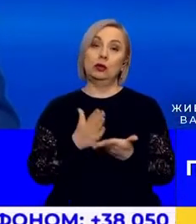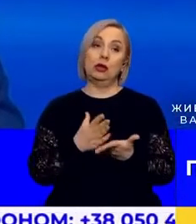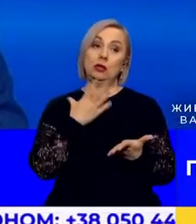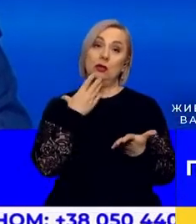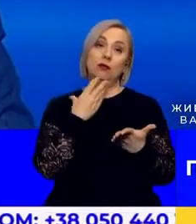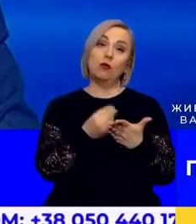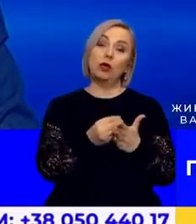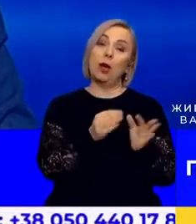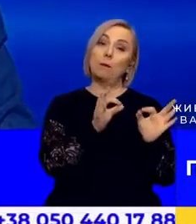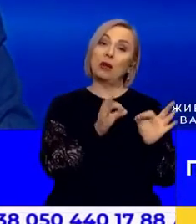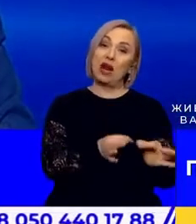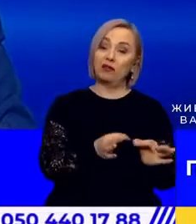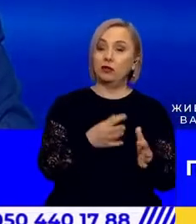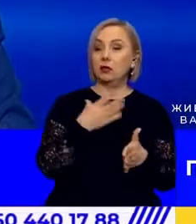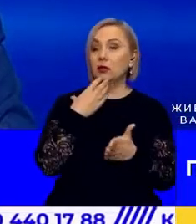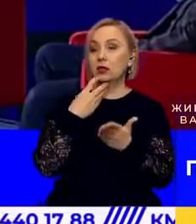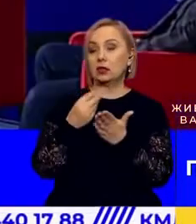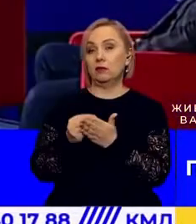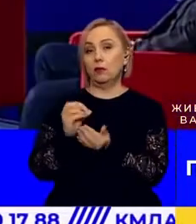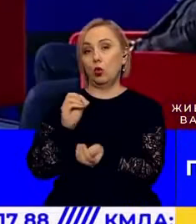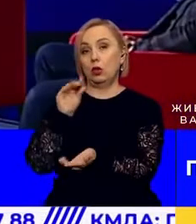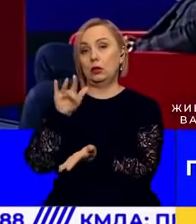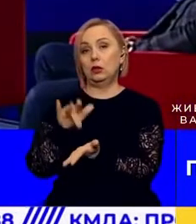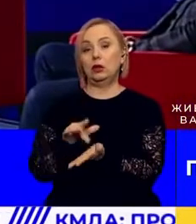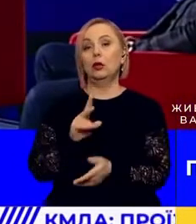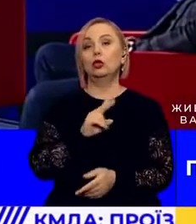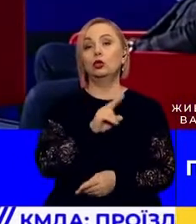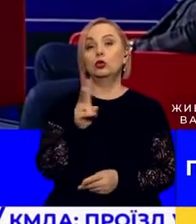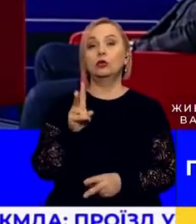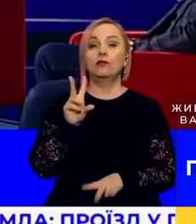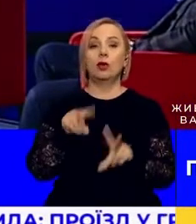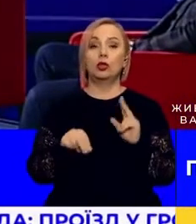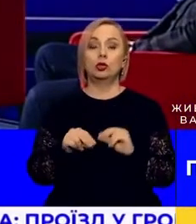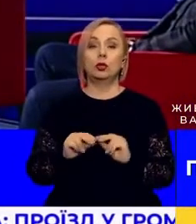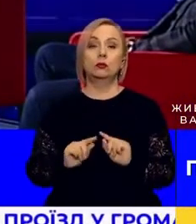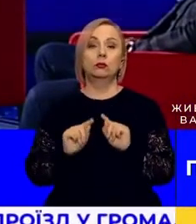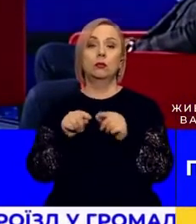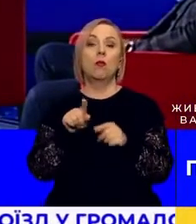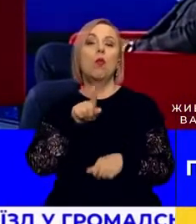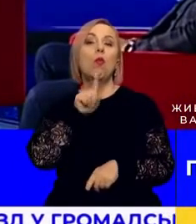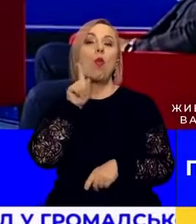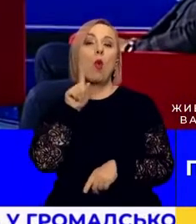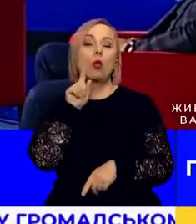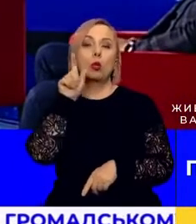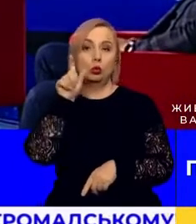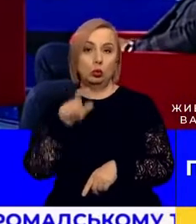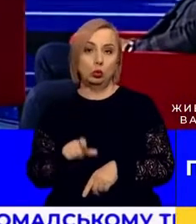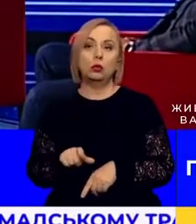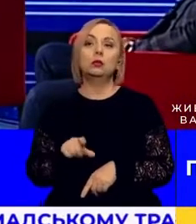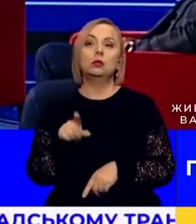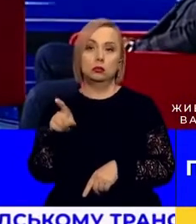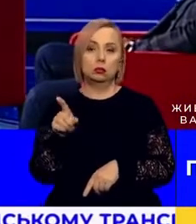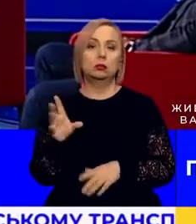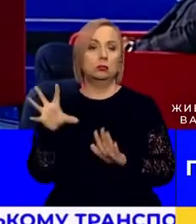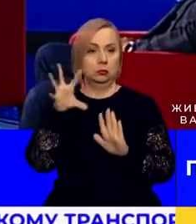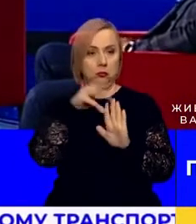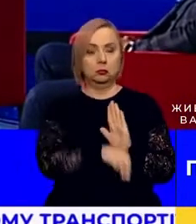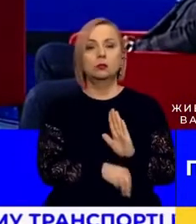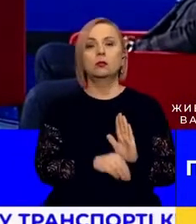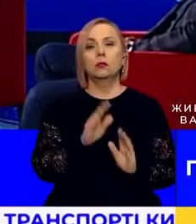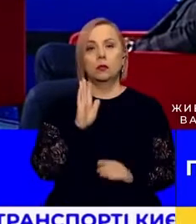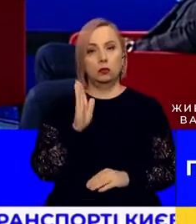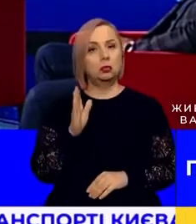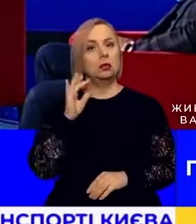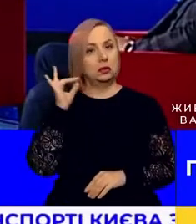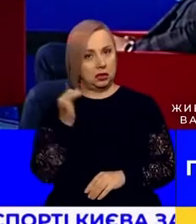ціль. Тобто хтось вважає, що це прийде молоді люди, і молодих людей, в принципі, затягнуть в цю гру, і їм буде